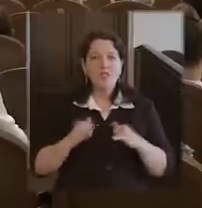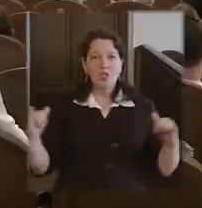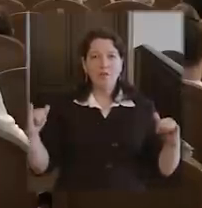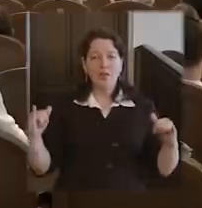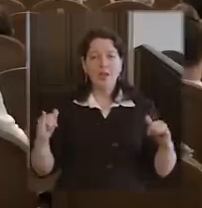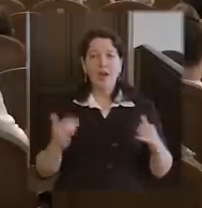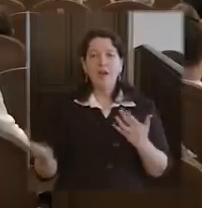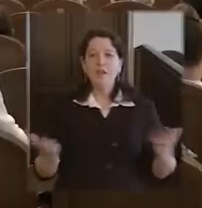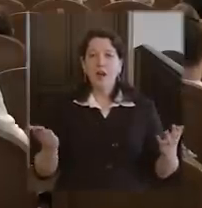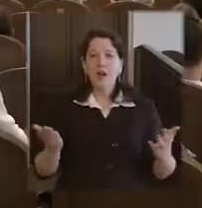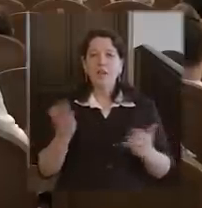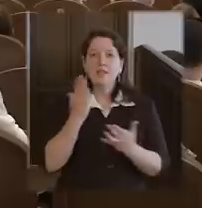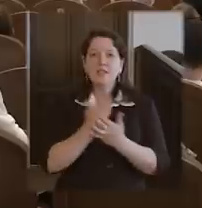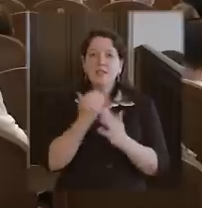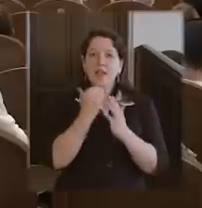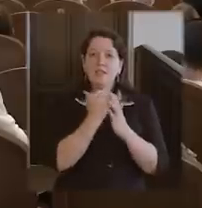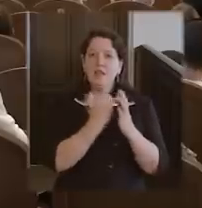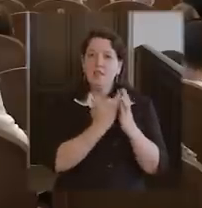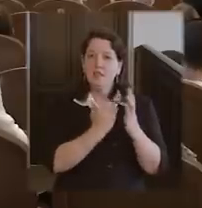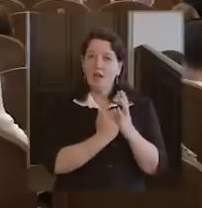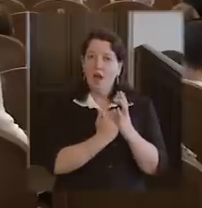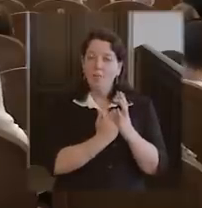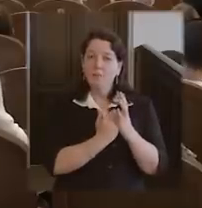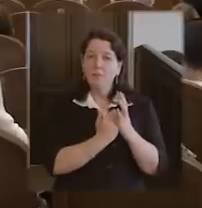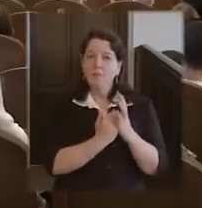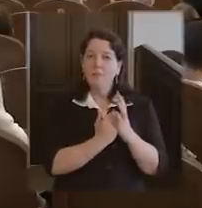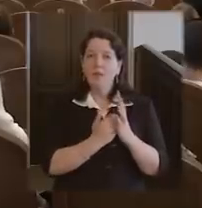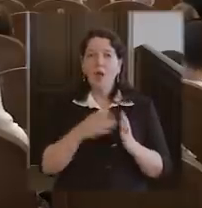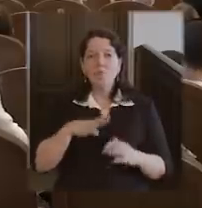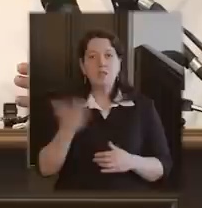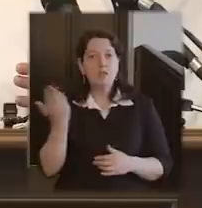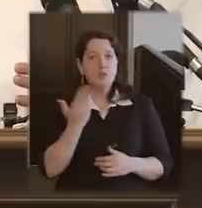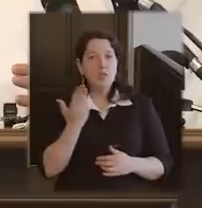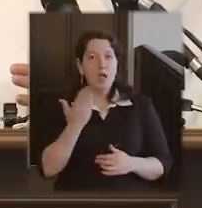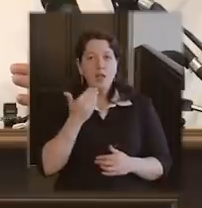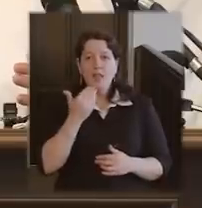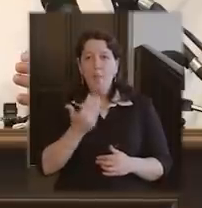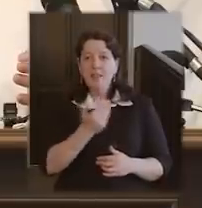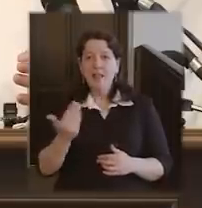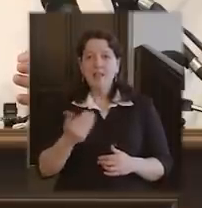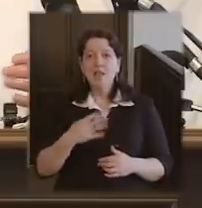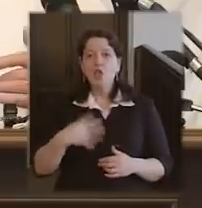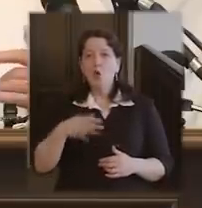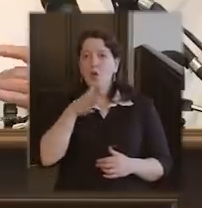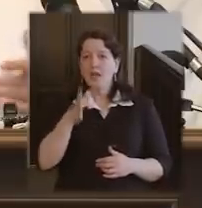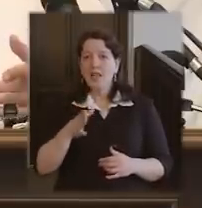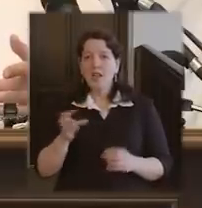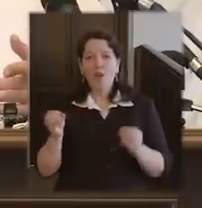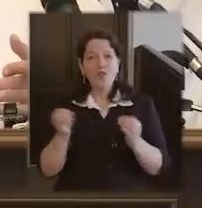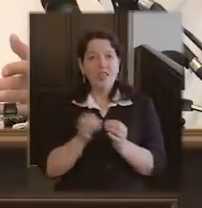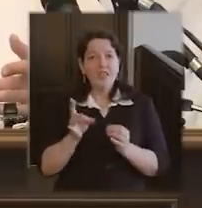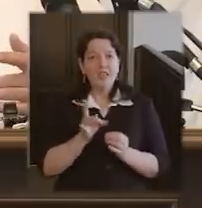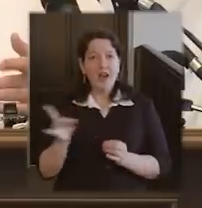увеличивается. Какая-то одна статистика, я как-то прочитал, говорит, за последние 40 лет в 10